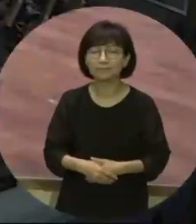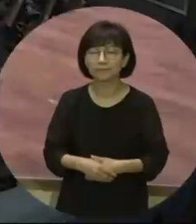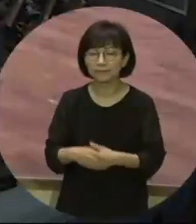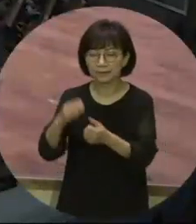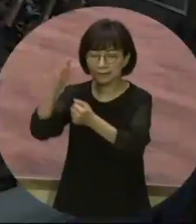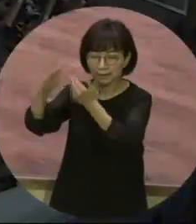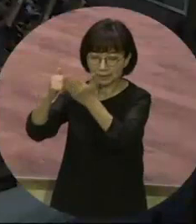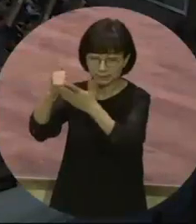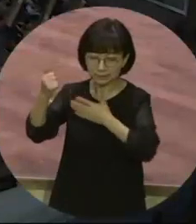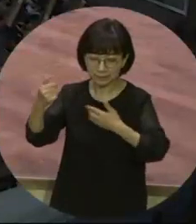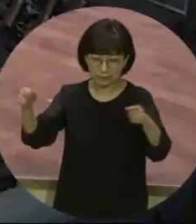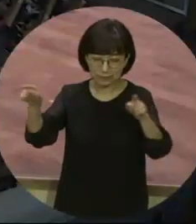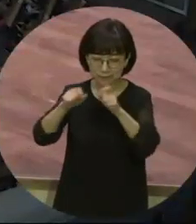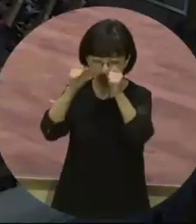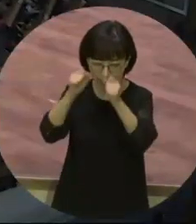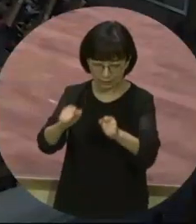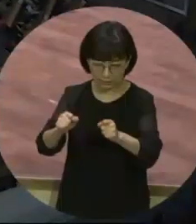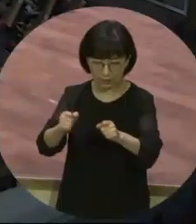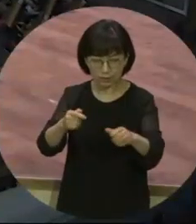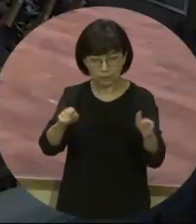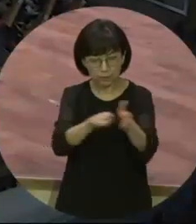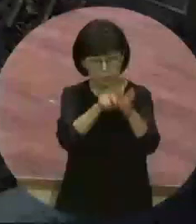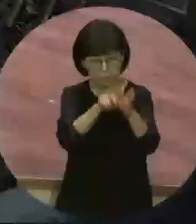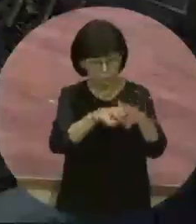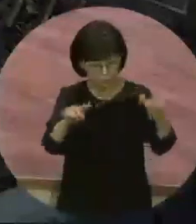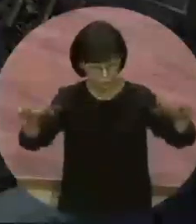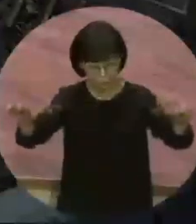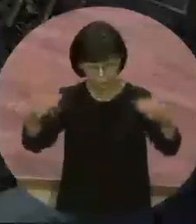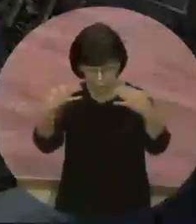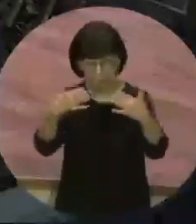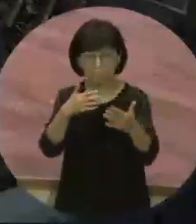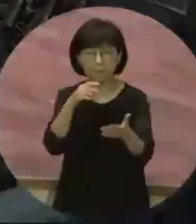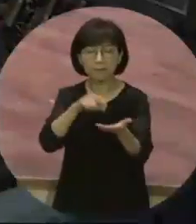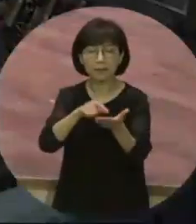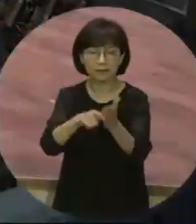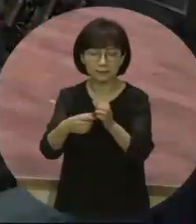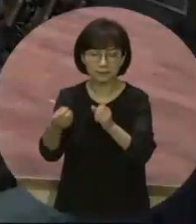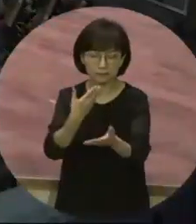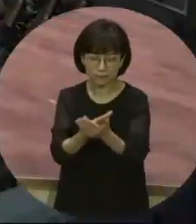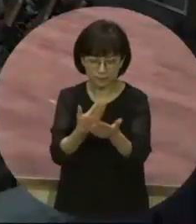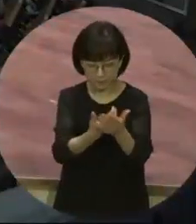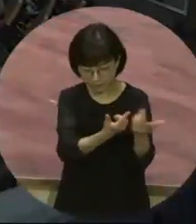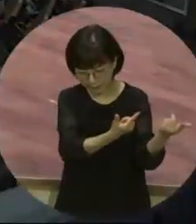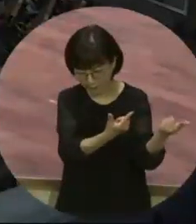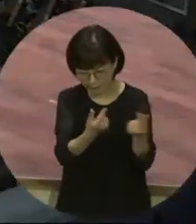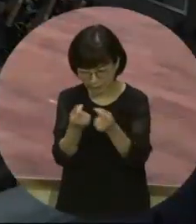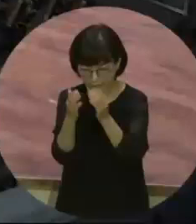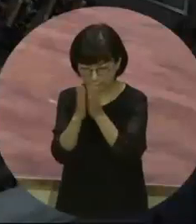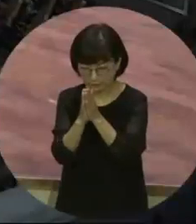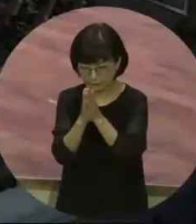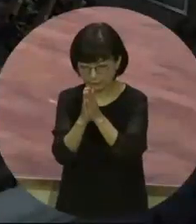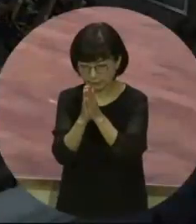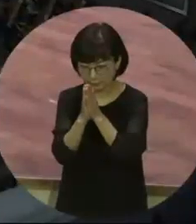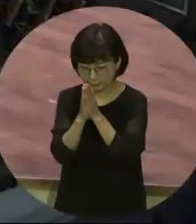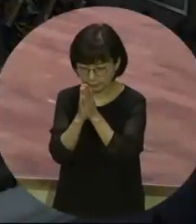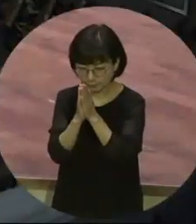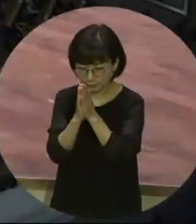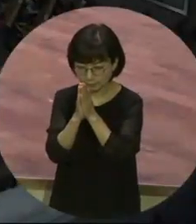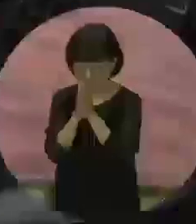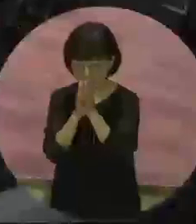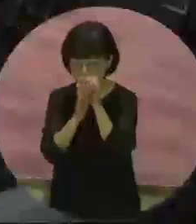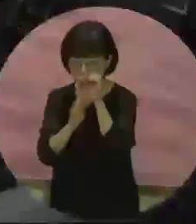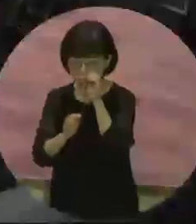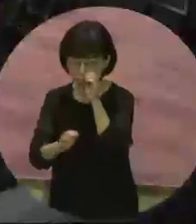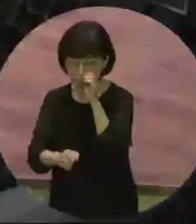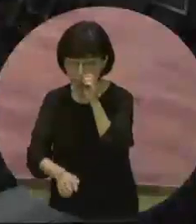볼 정도로 증거를 주옵소서. 하나님의 주여함에 주기도 하겠습니다. 주여, 살아계신 우리 아버지